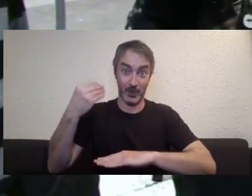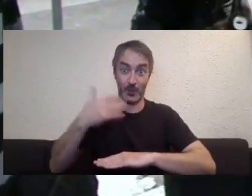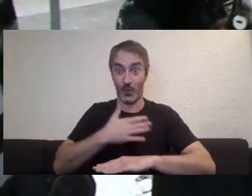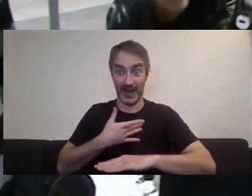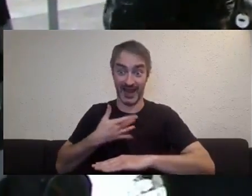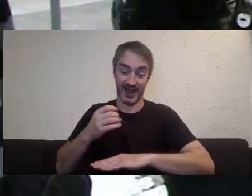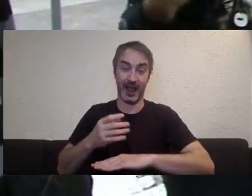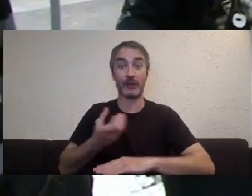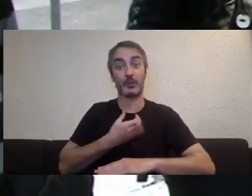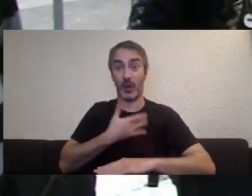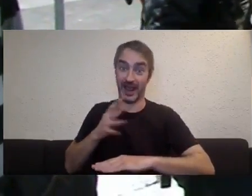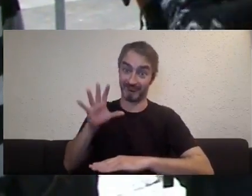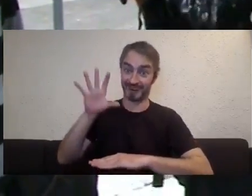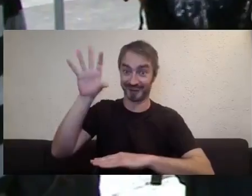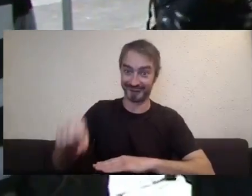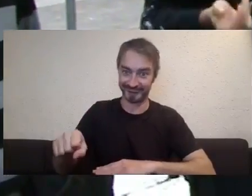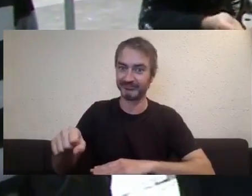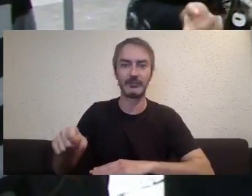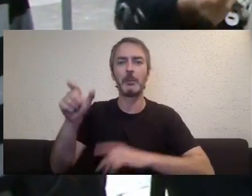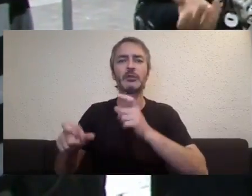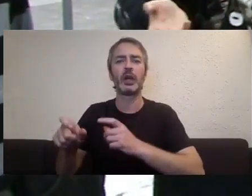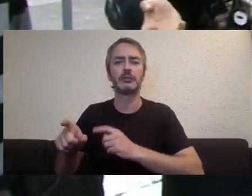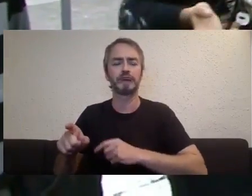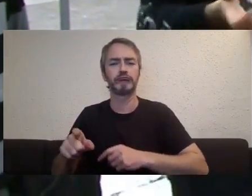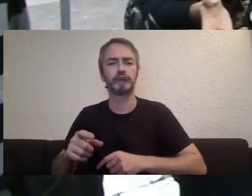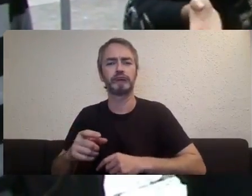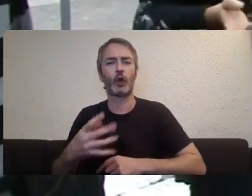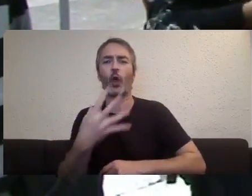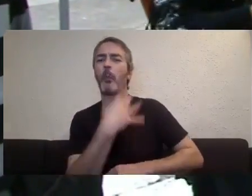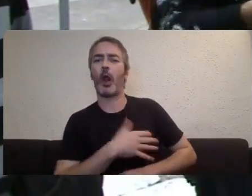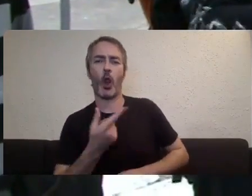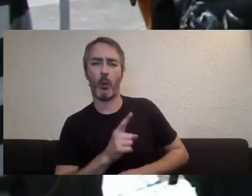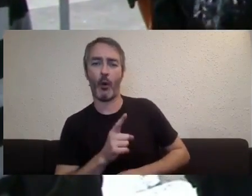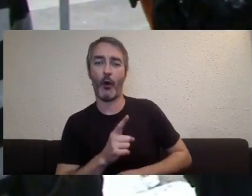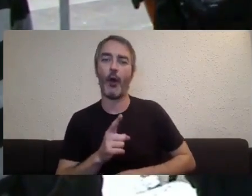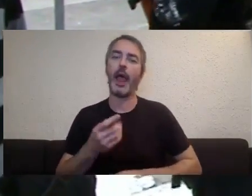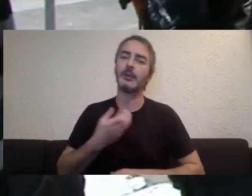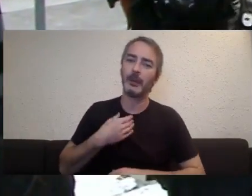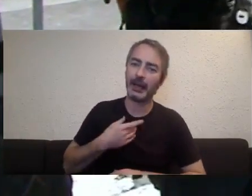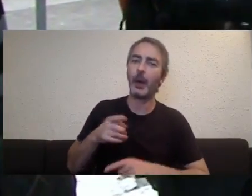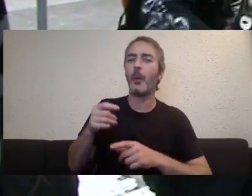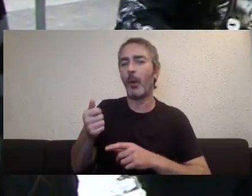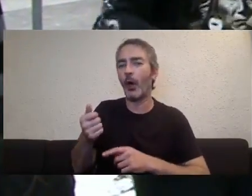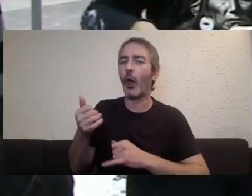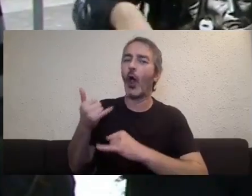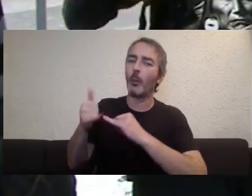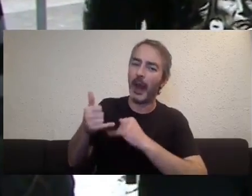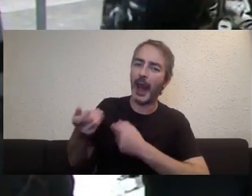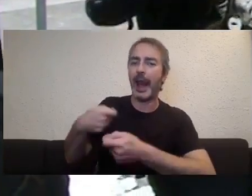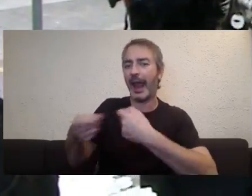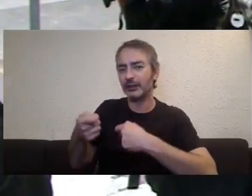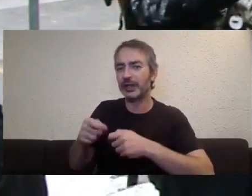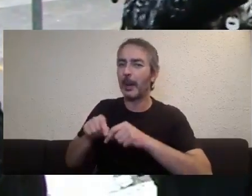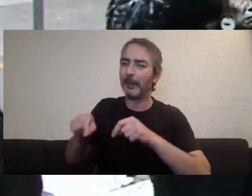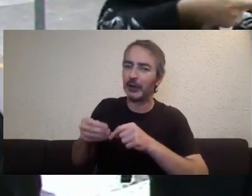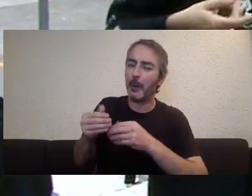dels edificis que van intentar expropiar, doncs, la gent que hi viu no va voler marxar, amb la qual cosa doncs, l'Ajuntament els ha